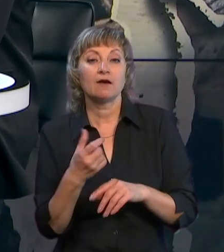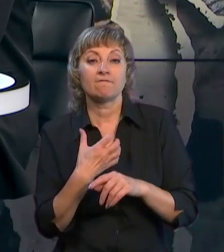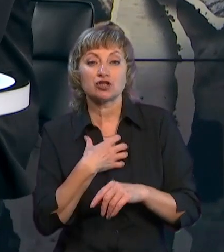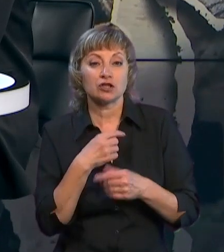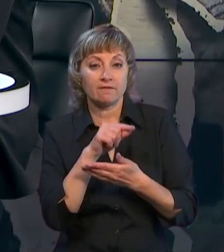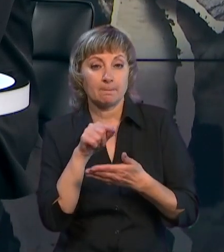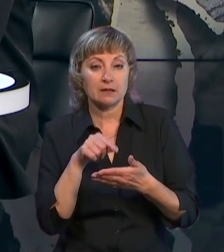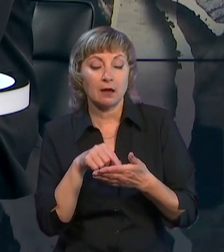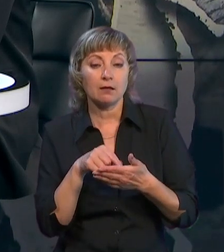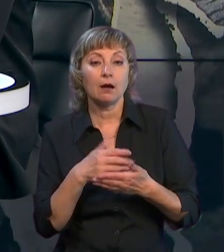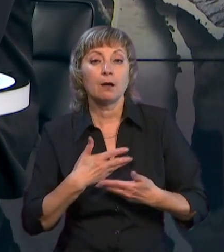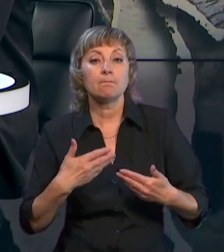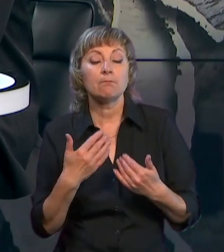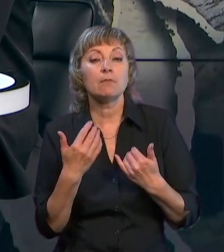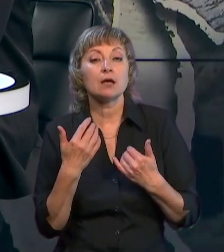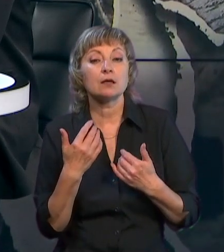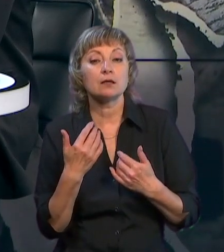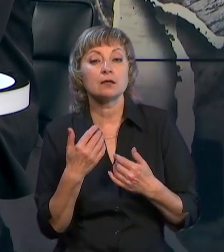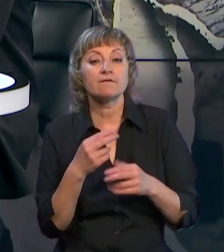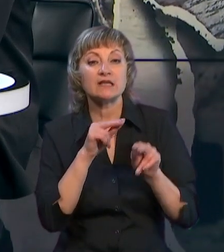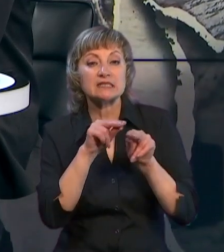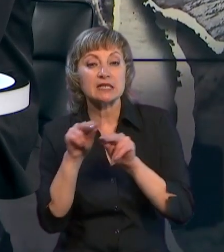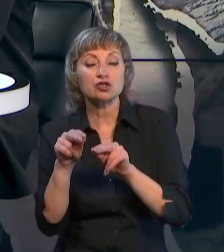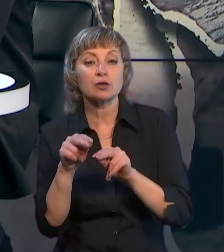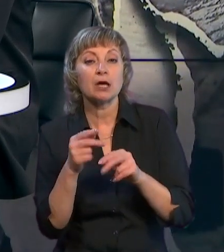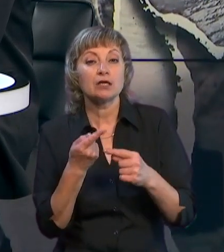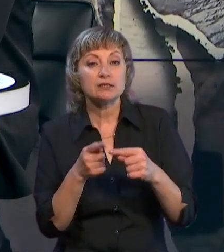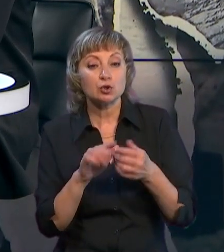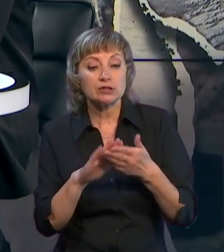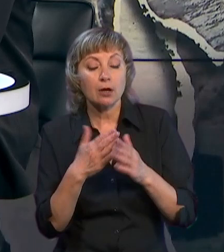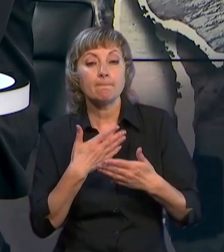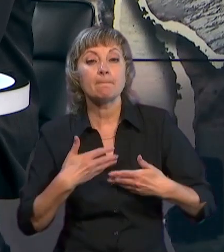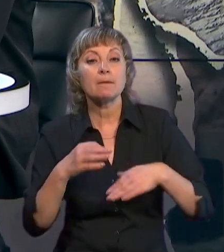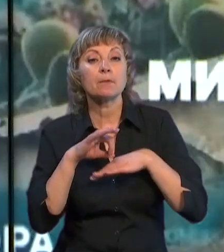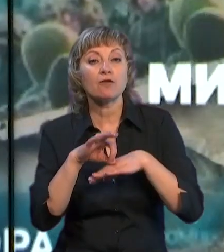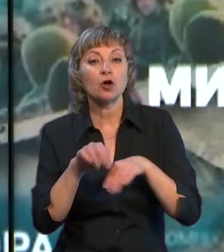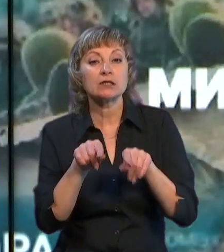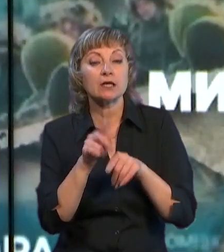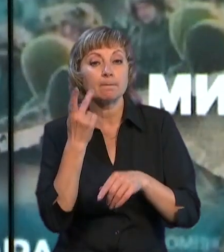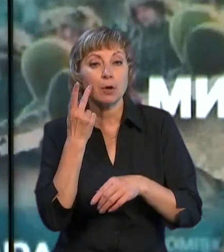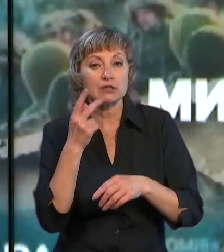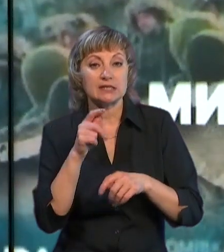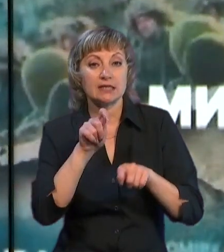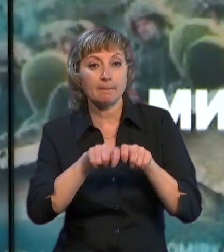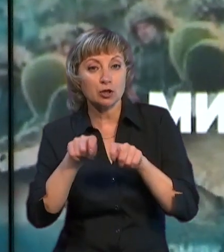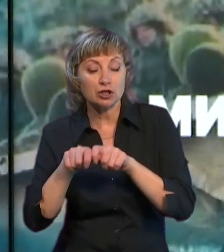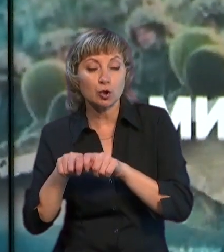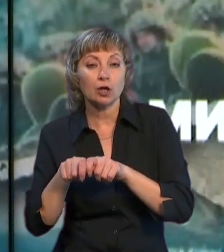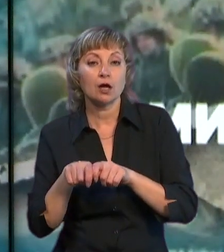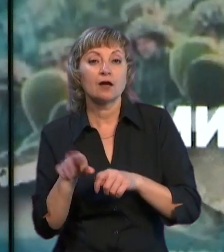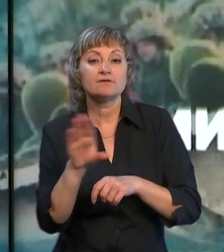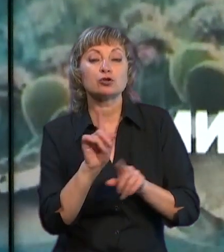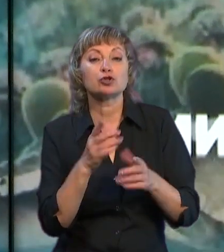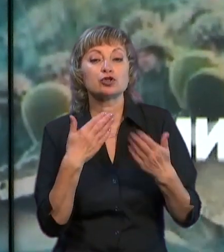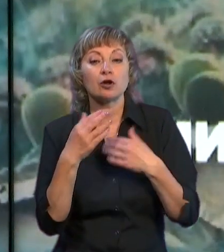питання. Ми, власне, відстежуємо і цю ситуацію. Ми проводимо такий постійний моніторинг всього, що